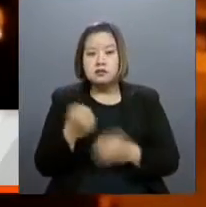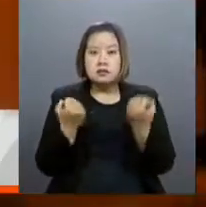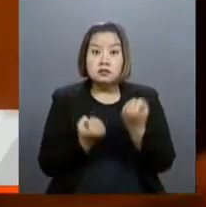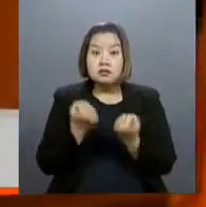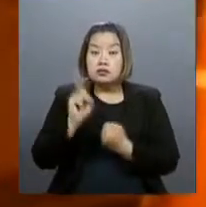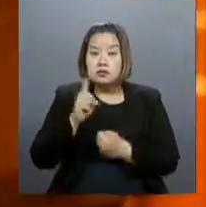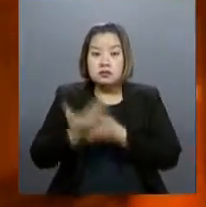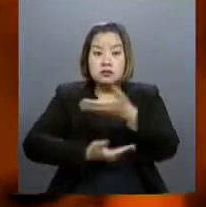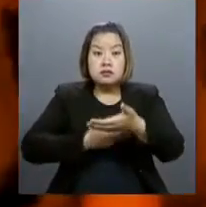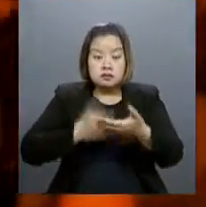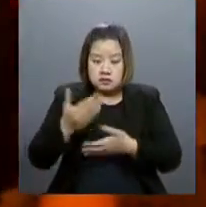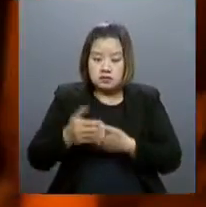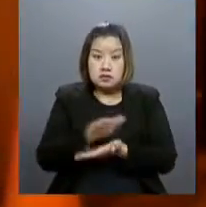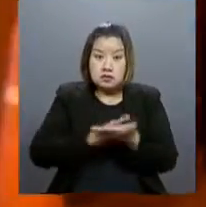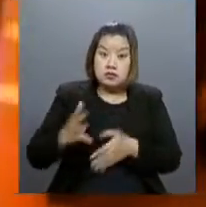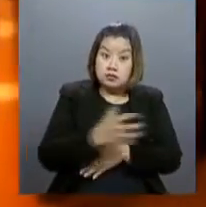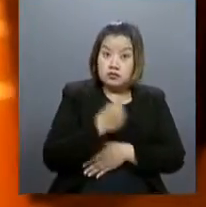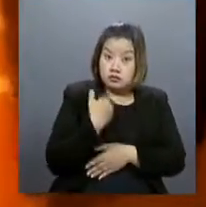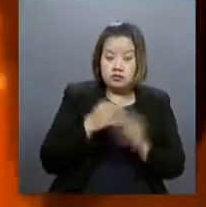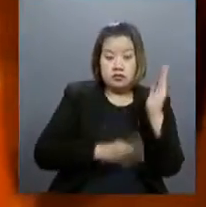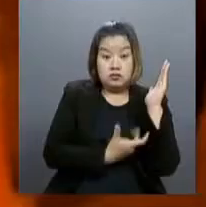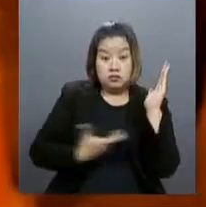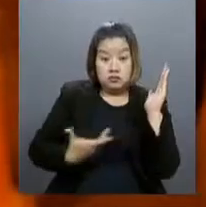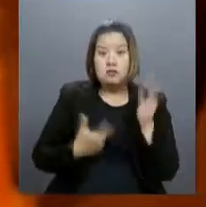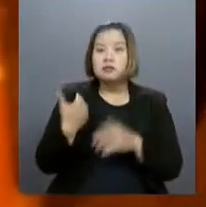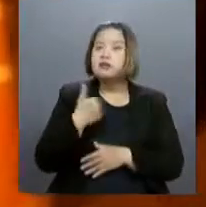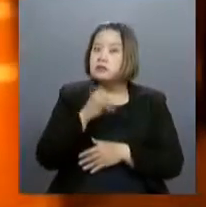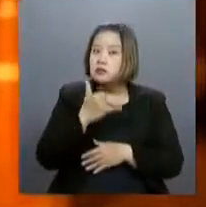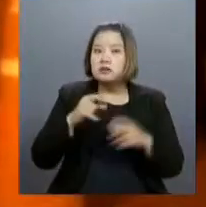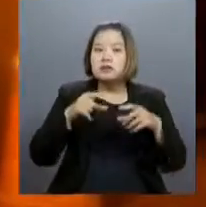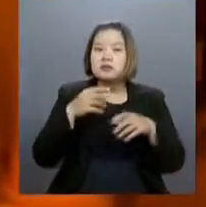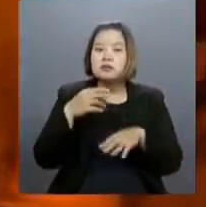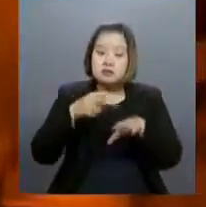จังหวัดชายแดนภาคใต้ซึ่งอาจมีการเปลี่ยนแปลงป้ายทะเบียนและสีตัวรถครับ